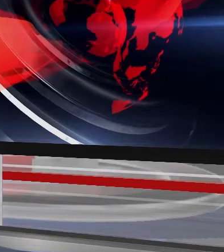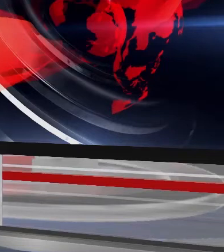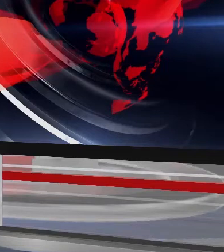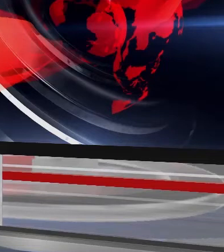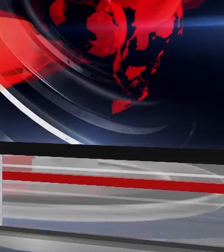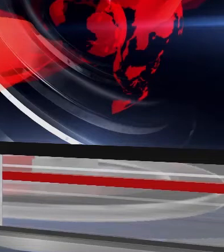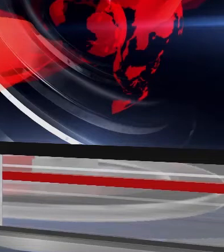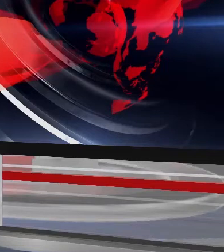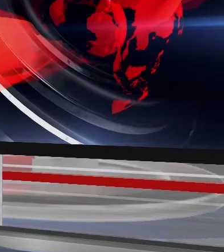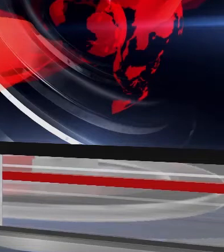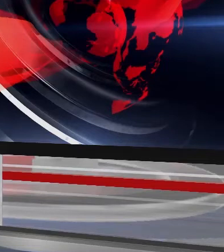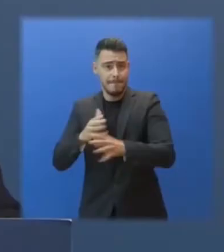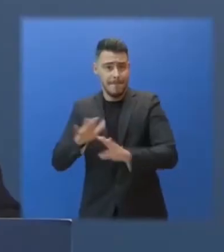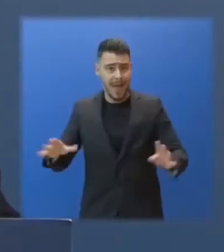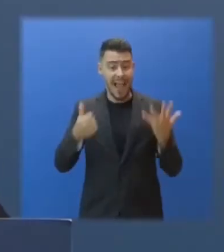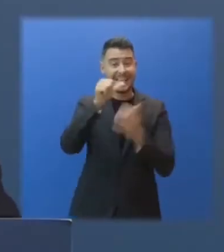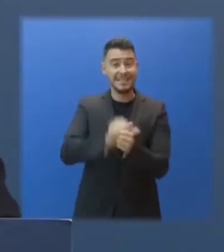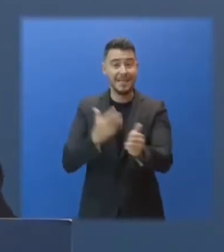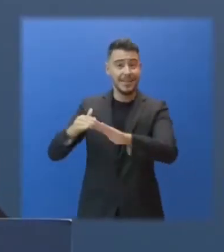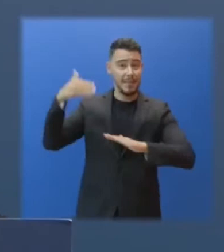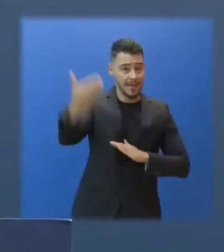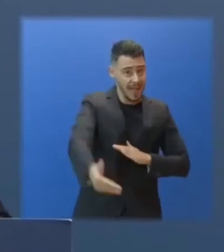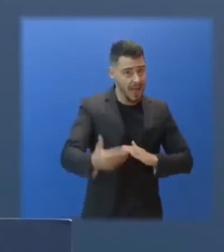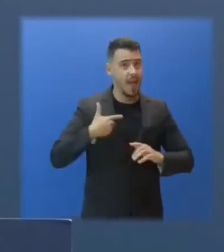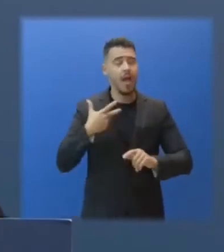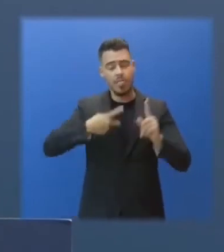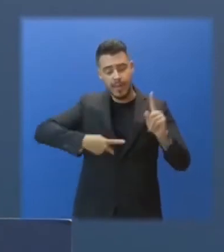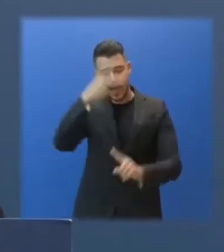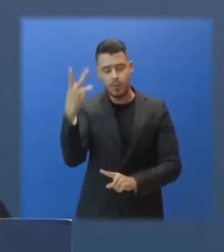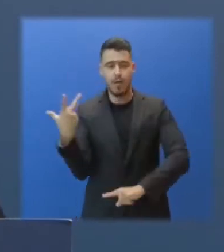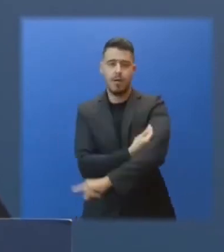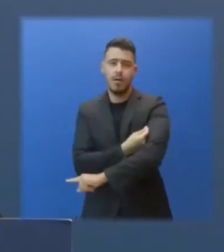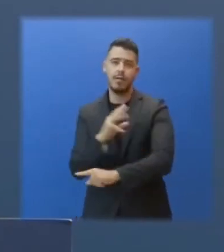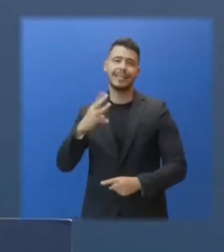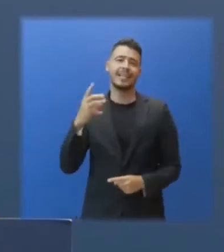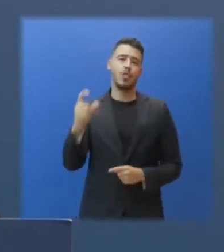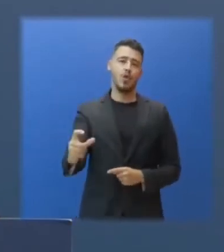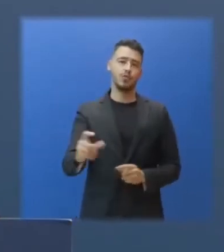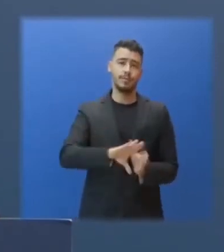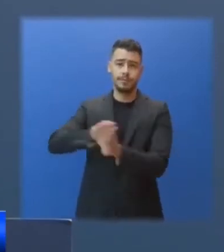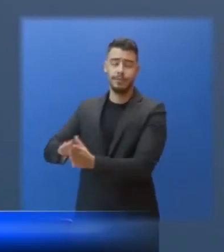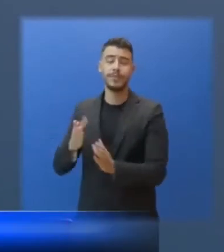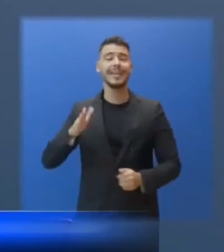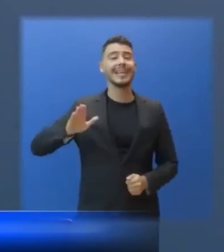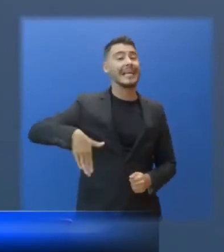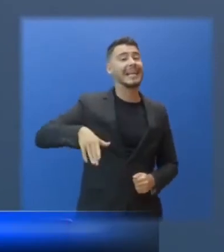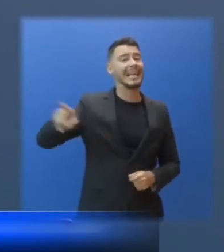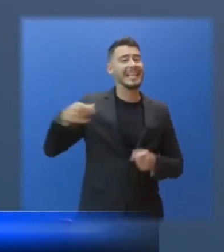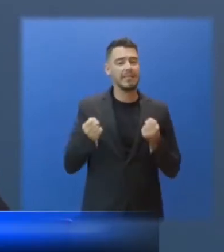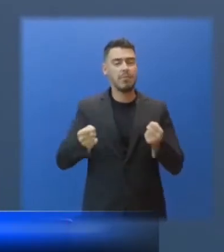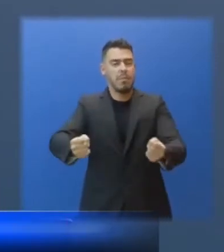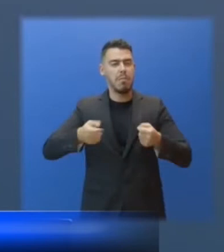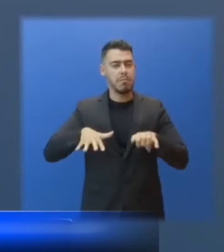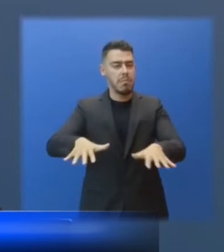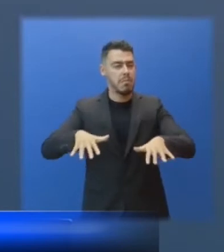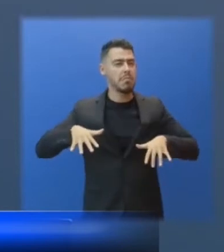άμεσες αποζημιώσεις. Δύο λόγια για το σεισμό στην Κρήτη. Από την πρώτη στιγμή του σεισμού, η κυβέρνηση κινητοποίησε